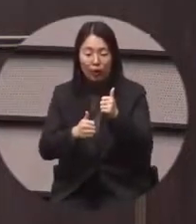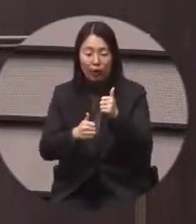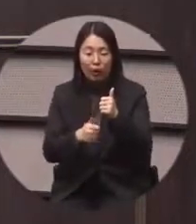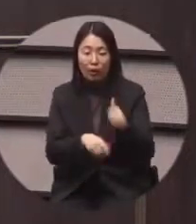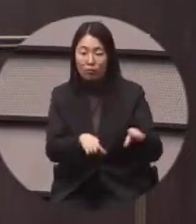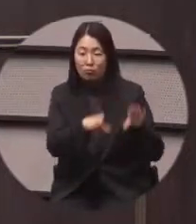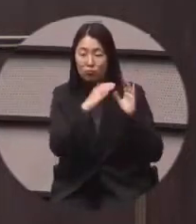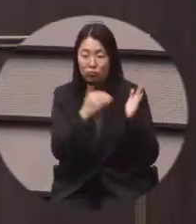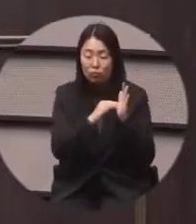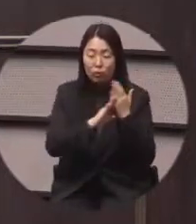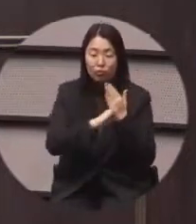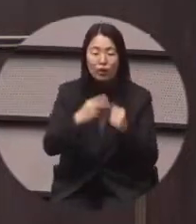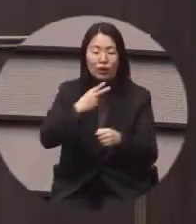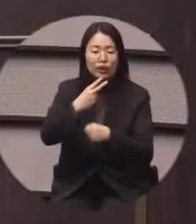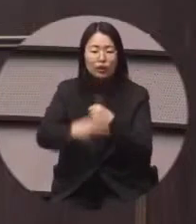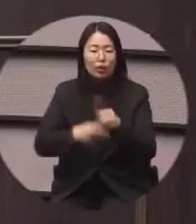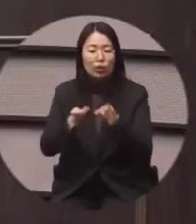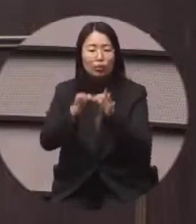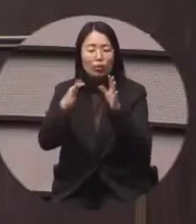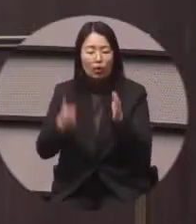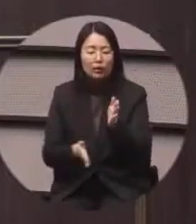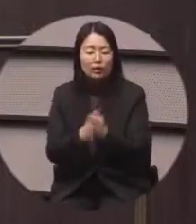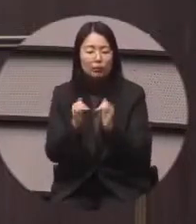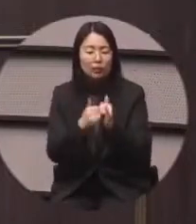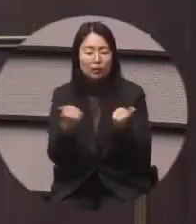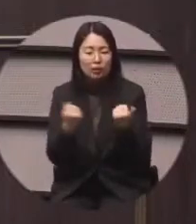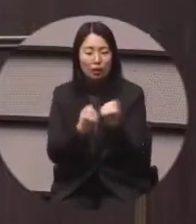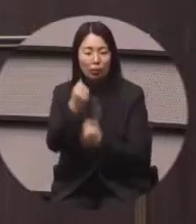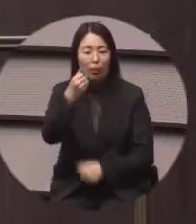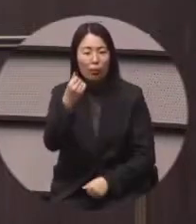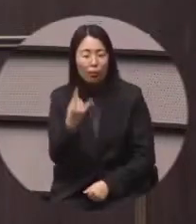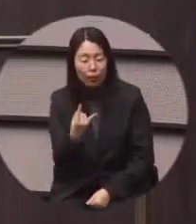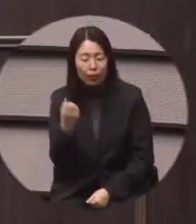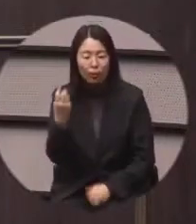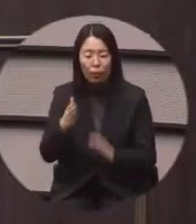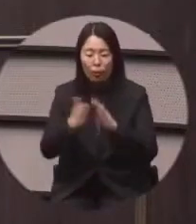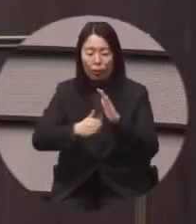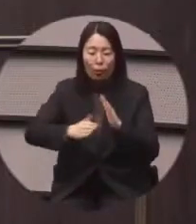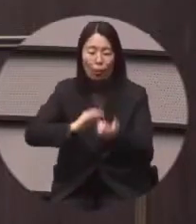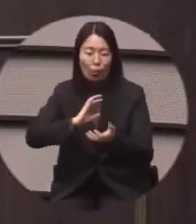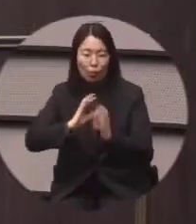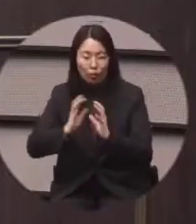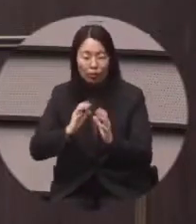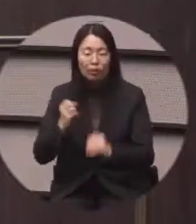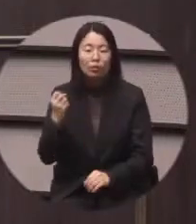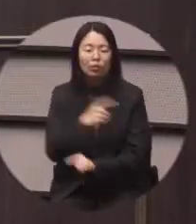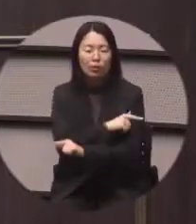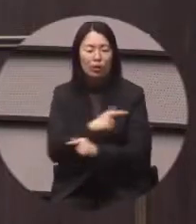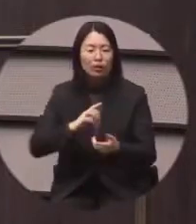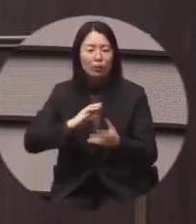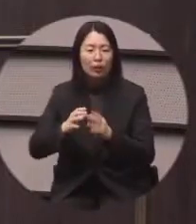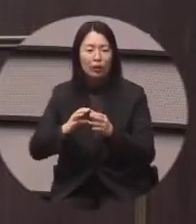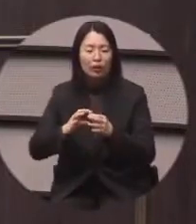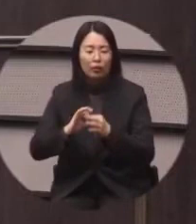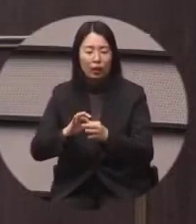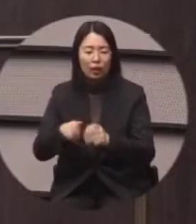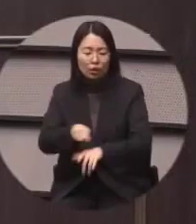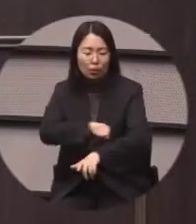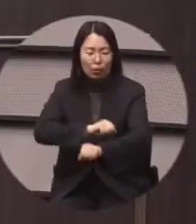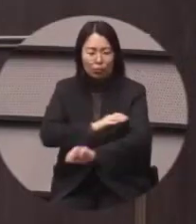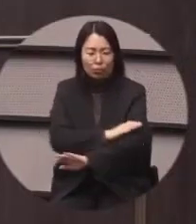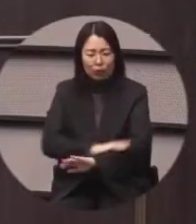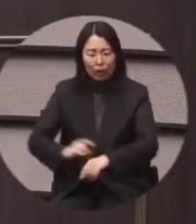약 2년간 주민설명회와 공청회, 토지주 면담, 3급기관 사전협의 등에 대해 적극적으로